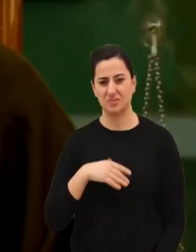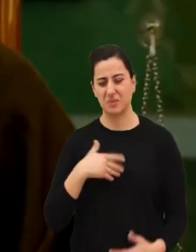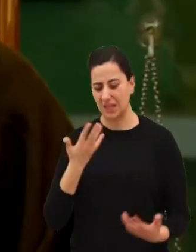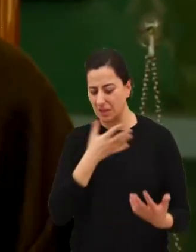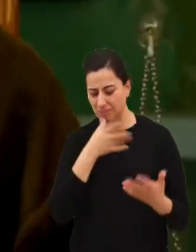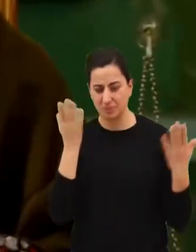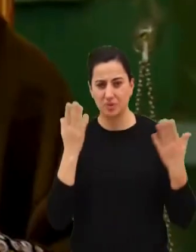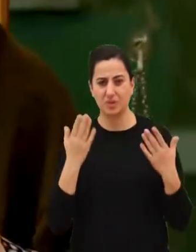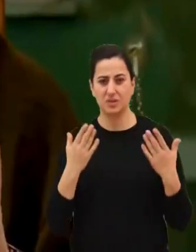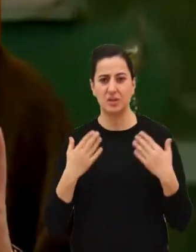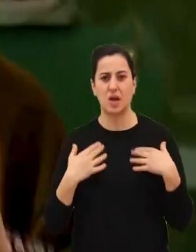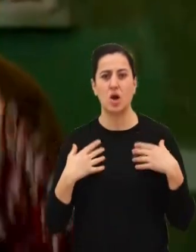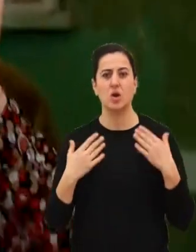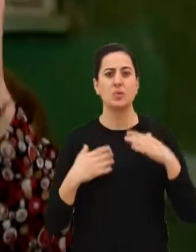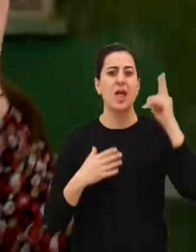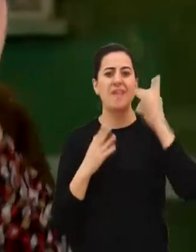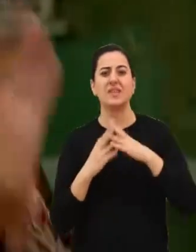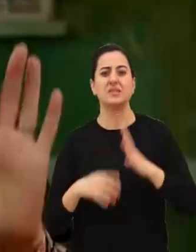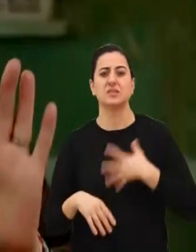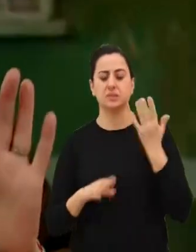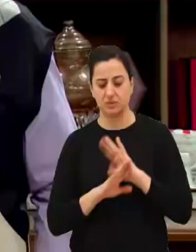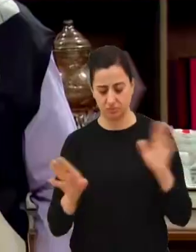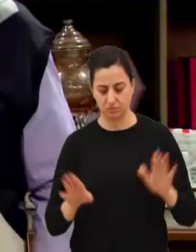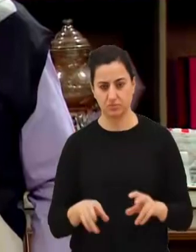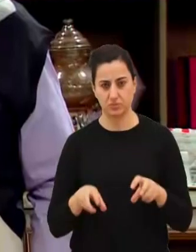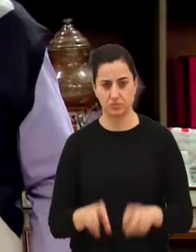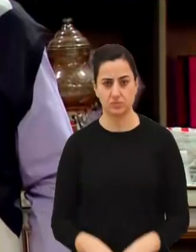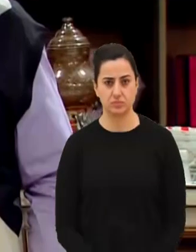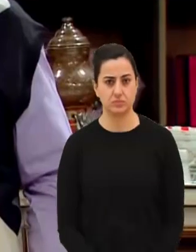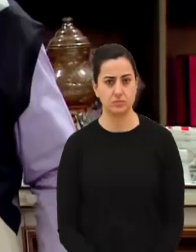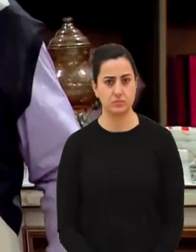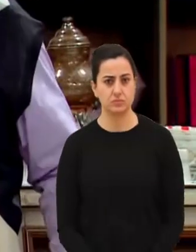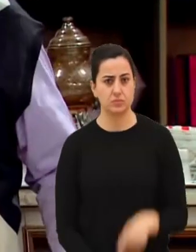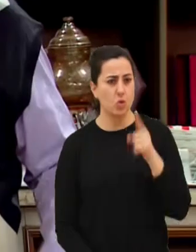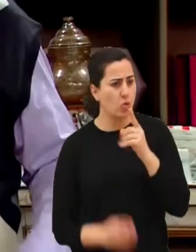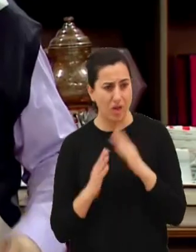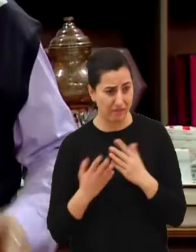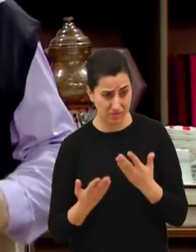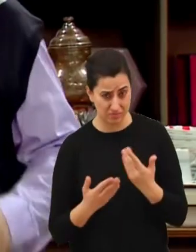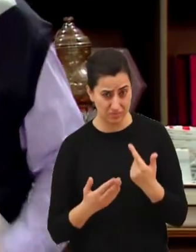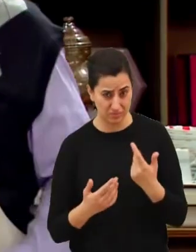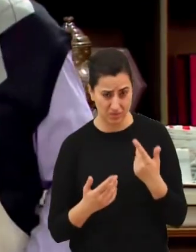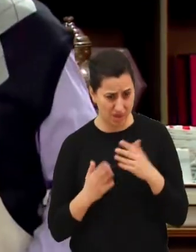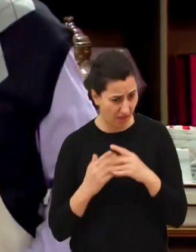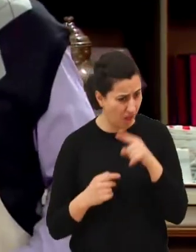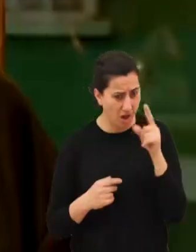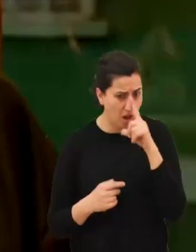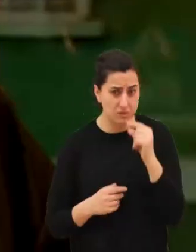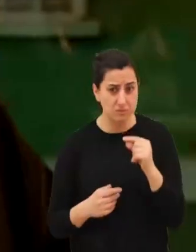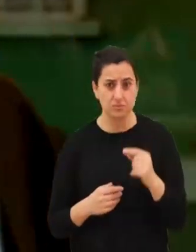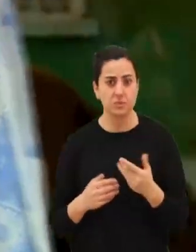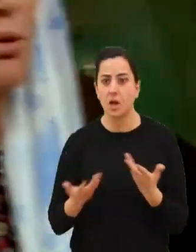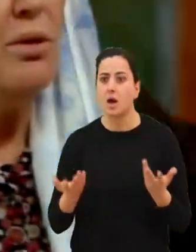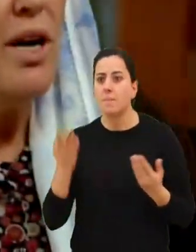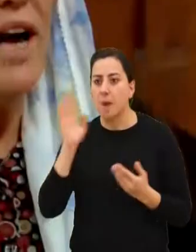bileyim ne yapayım. Oturmayacakım gari ben o eve. Gitmeyecekim gari o eve ben. O ev derken ucuva hangi ev daha bahsediyor?